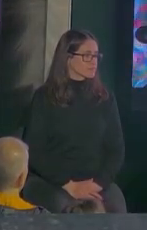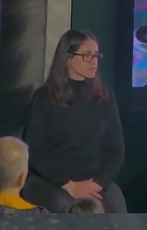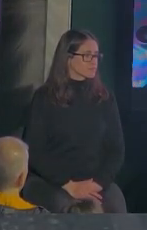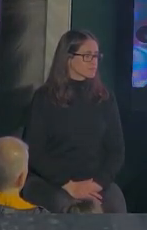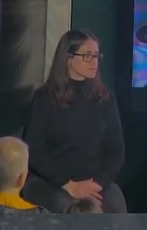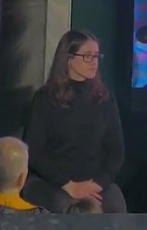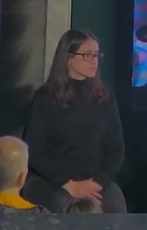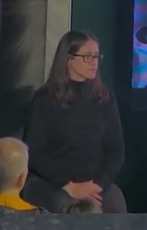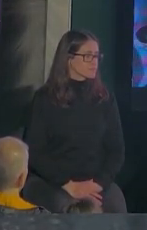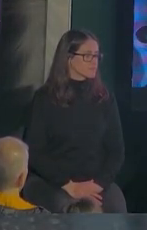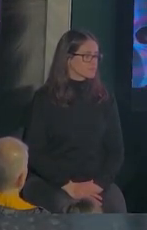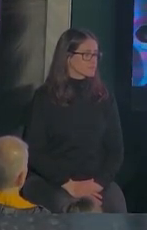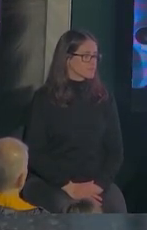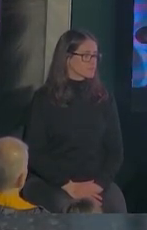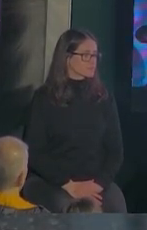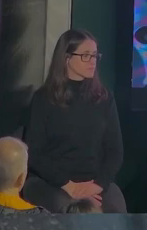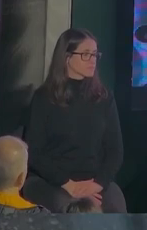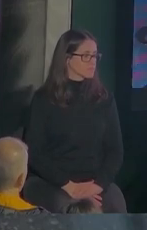Molt bé.